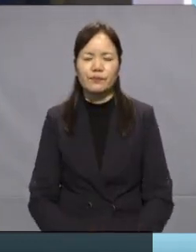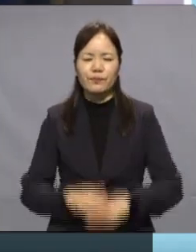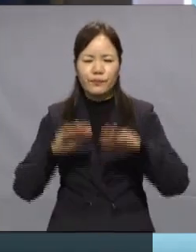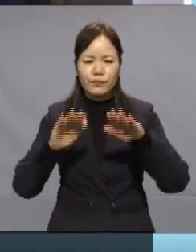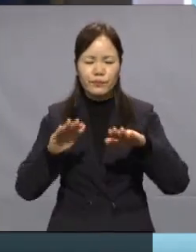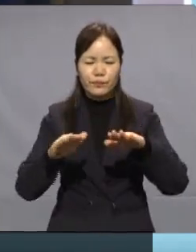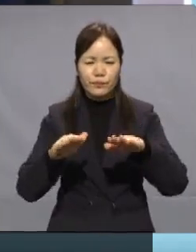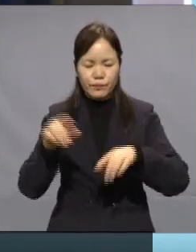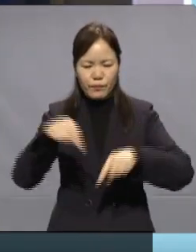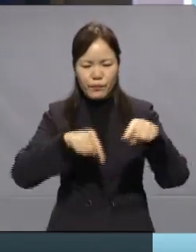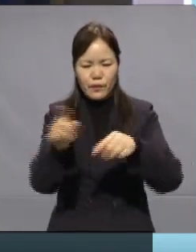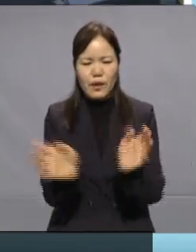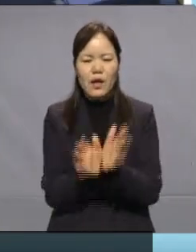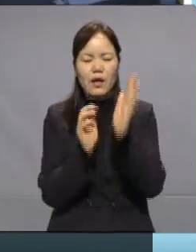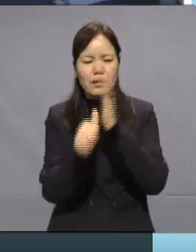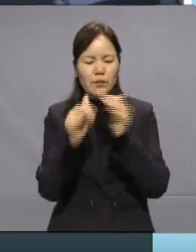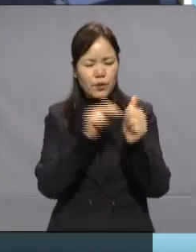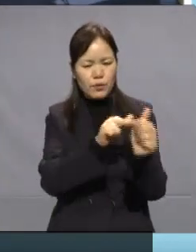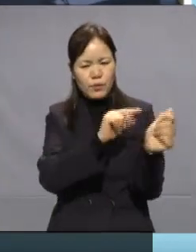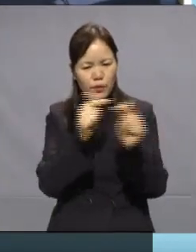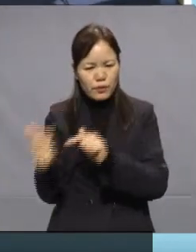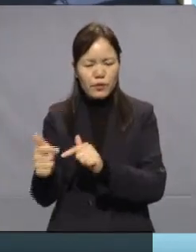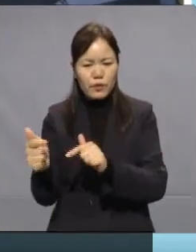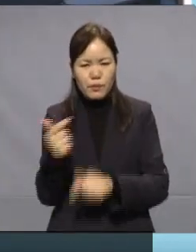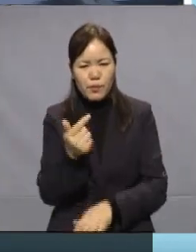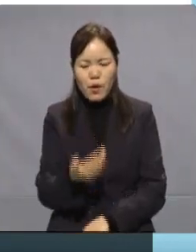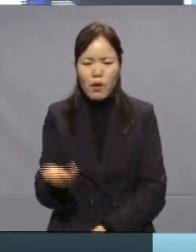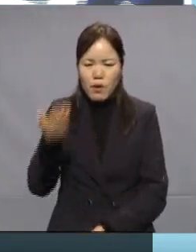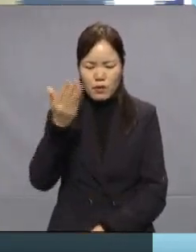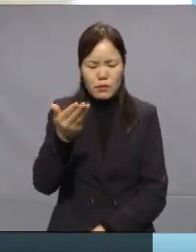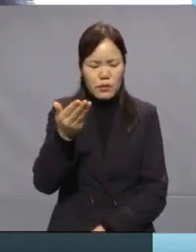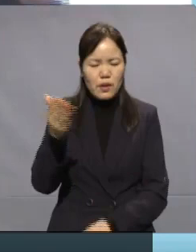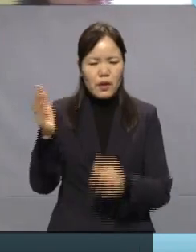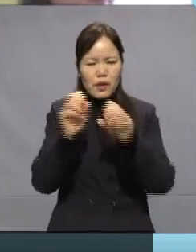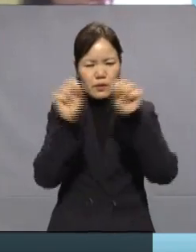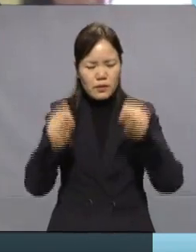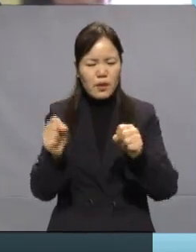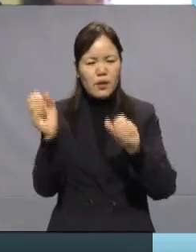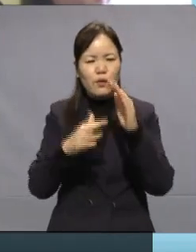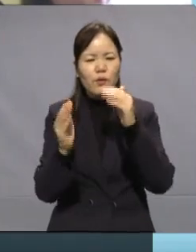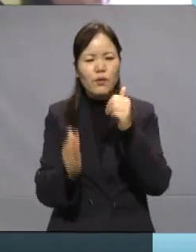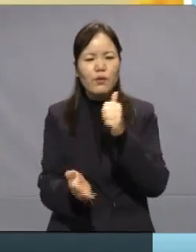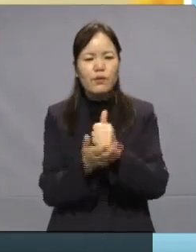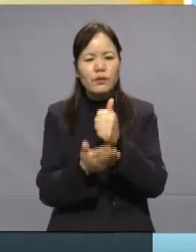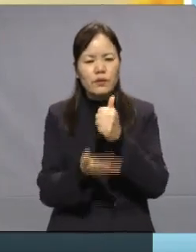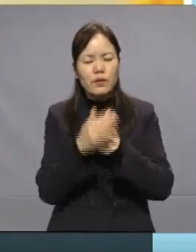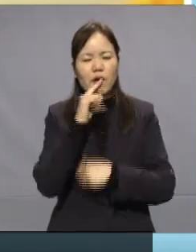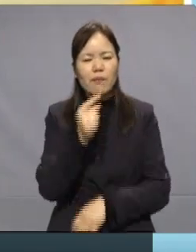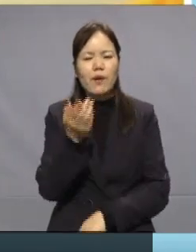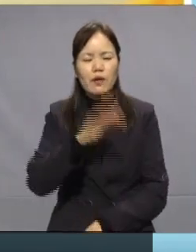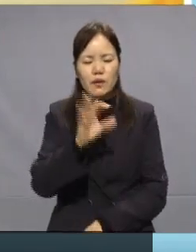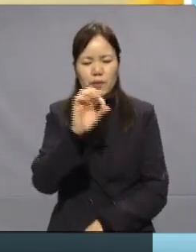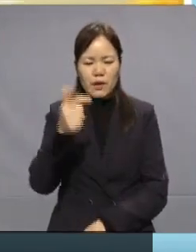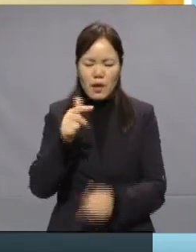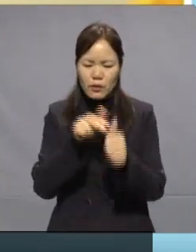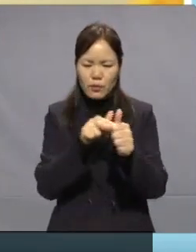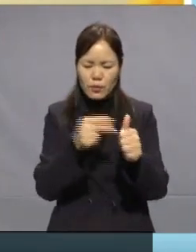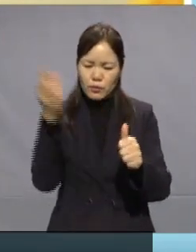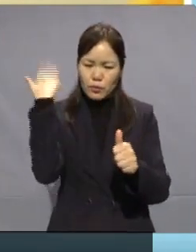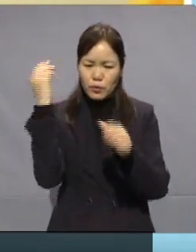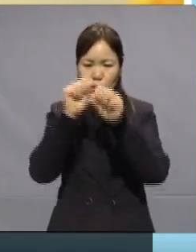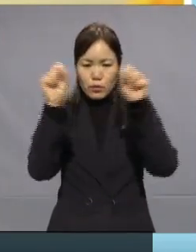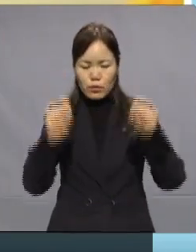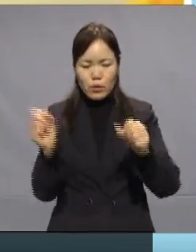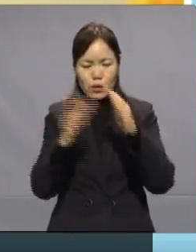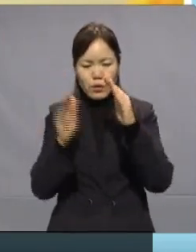이번에도 당대표 후보들이 공이 시스템 공처럼 얘기하고 있습니다만 안철수 후보 같은 경우 과거에 그러면 시스템